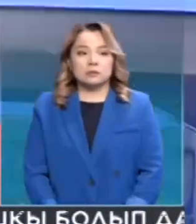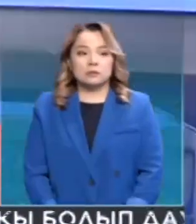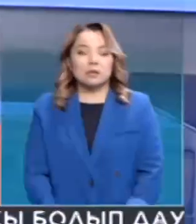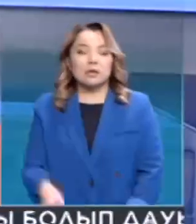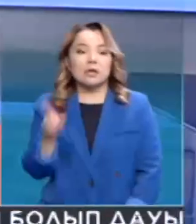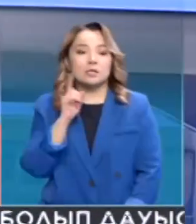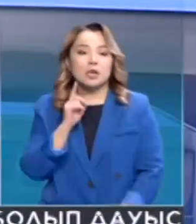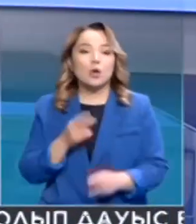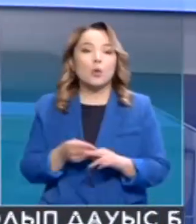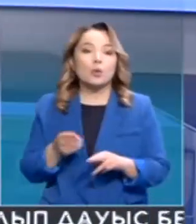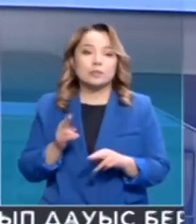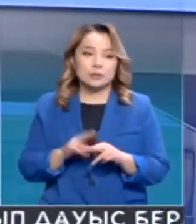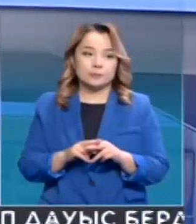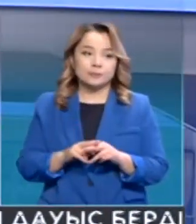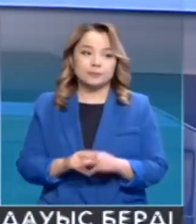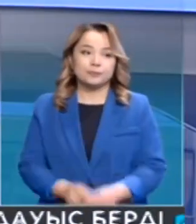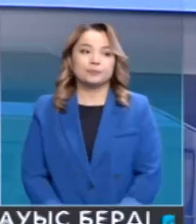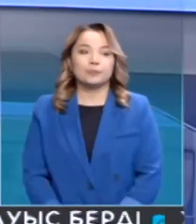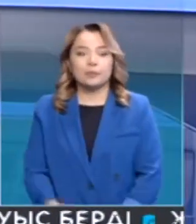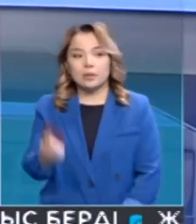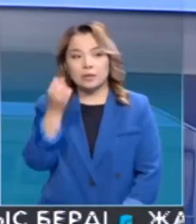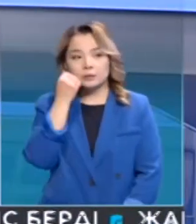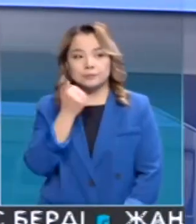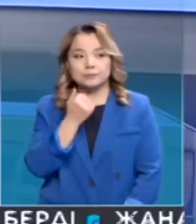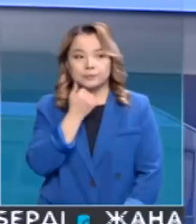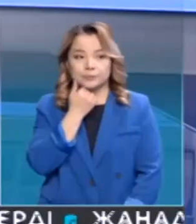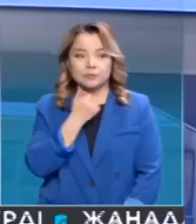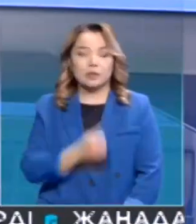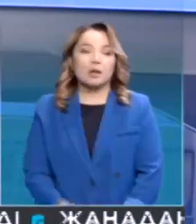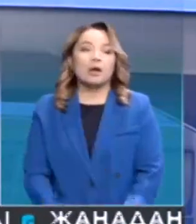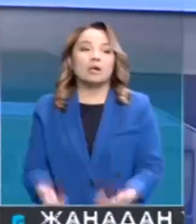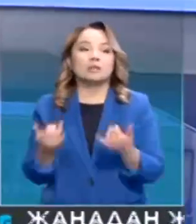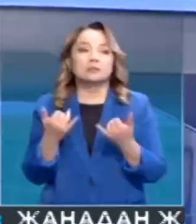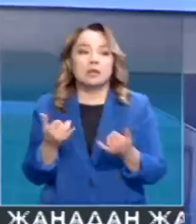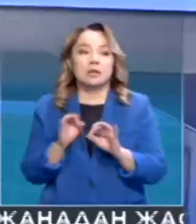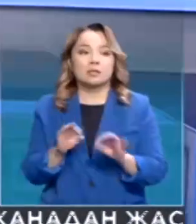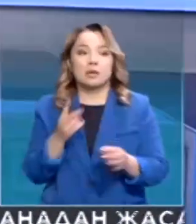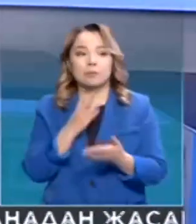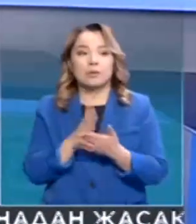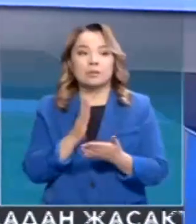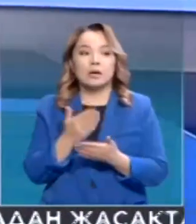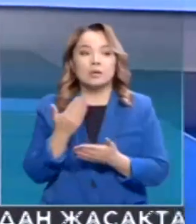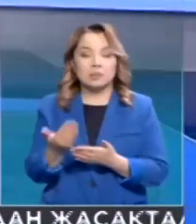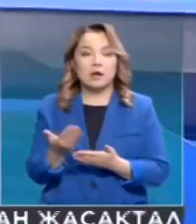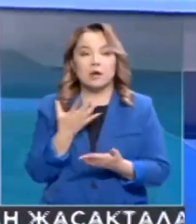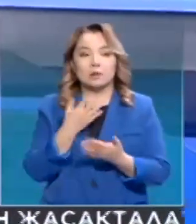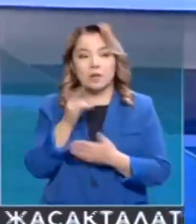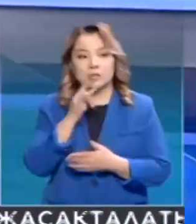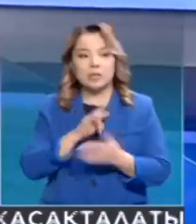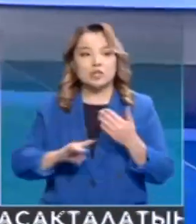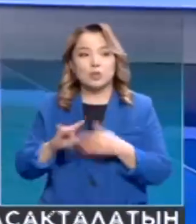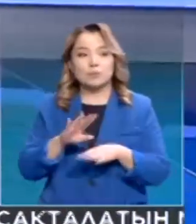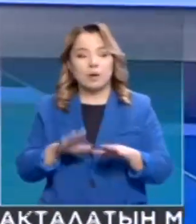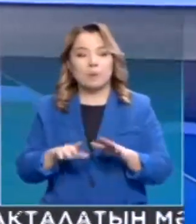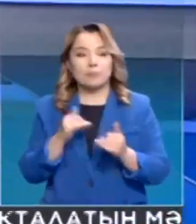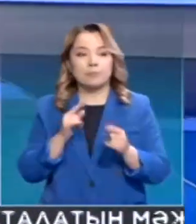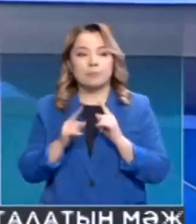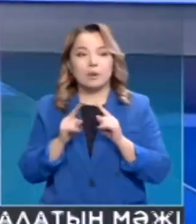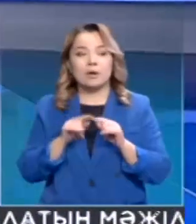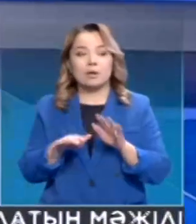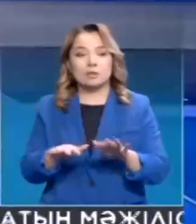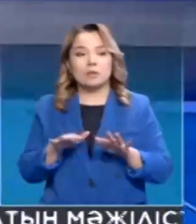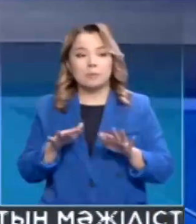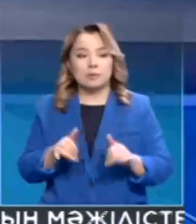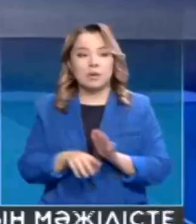Армангүл, әзірге осы. Рахмет, Душан. Жаңа ғана айтқанымдай, Қазақстан Республикасы парламенті мәжілісі және